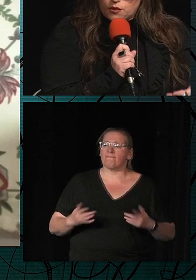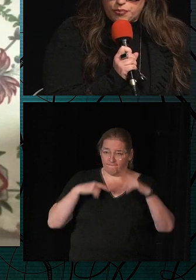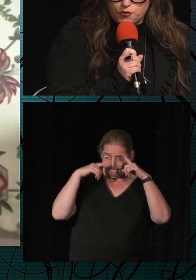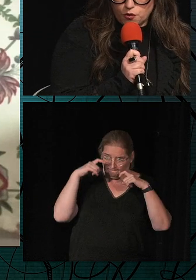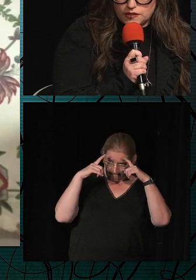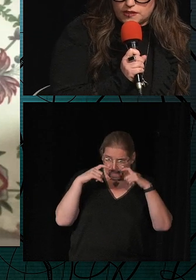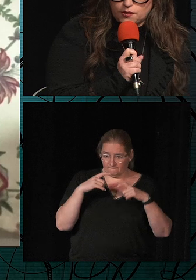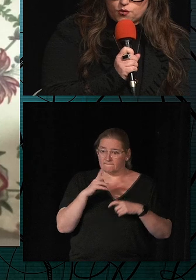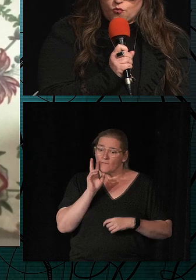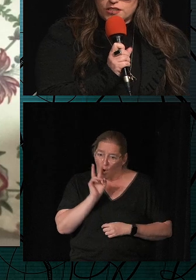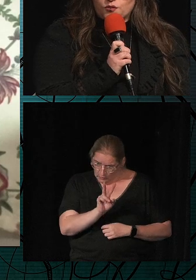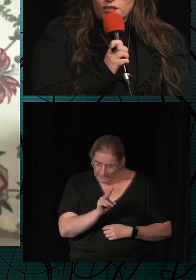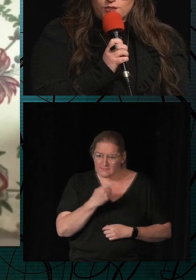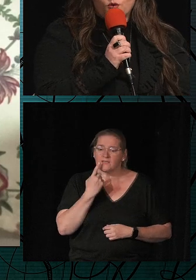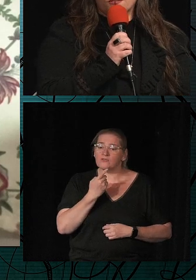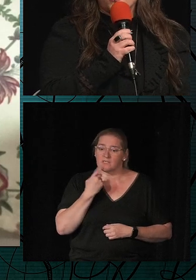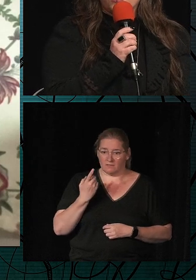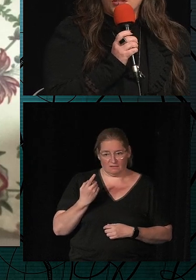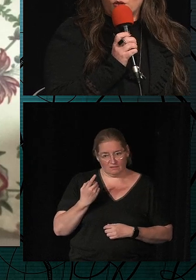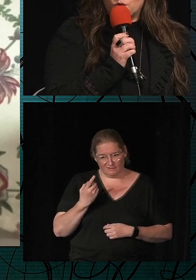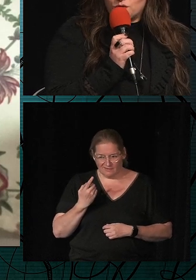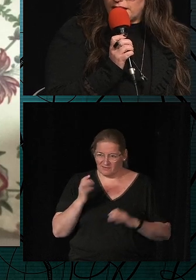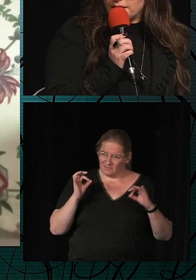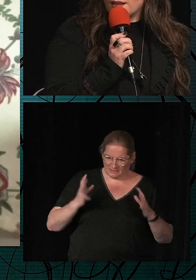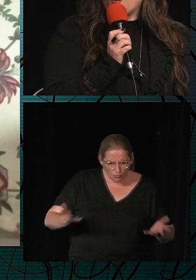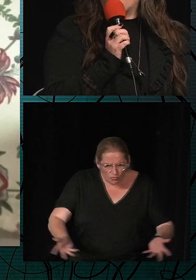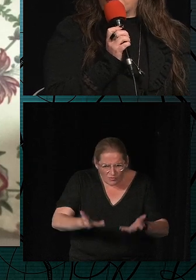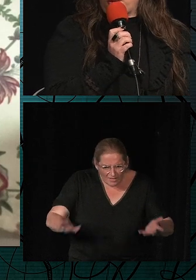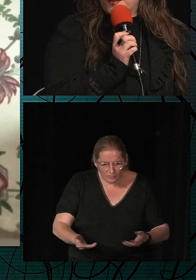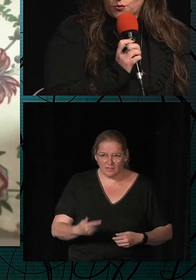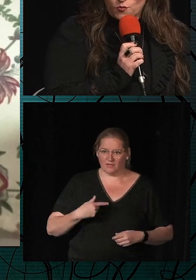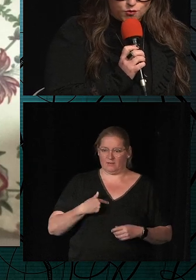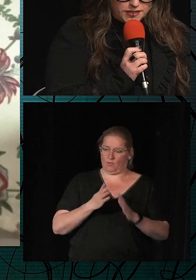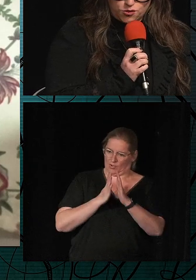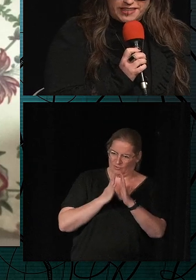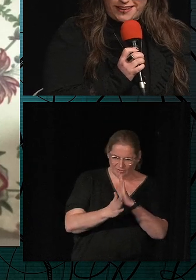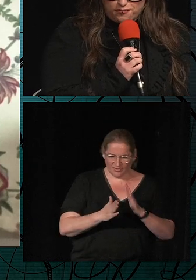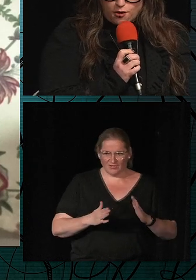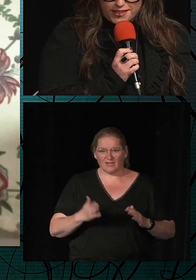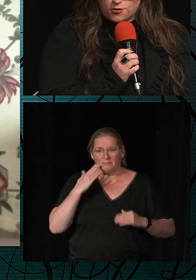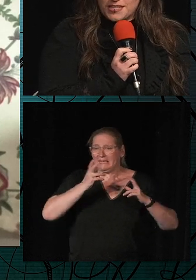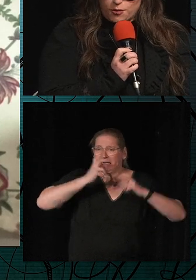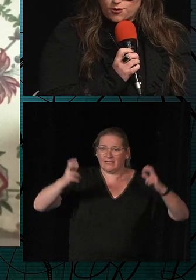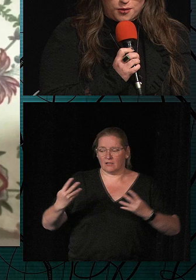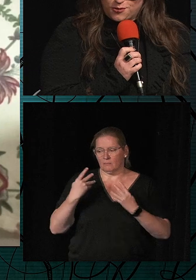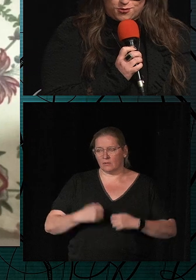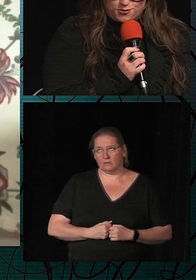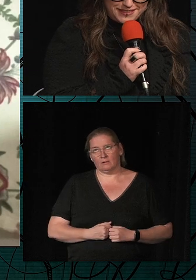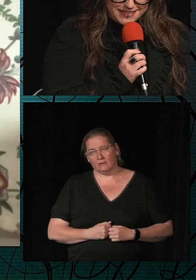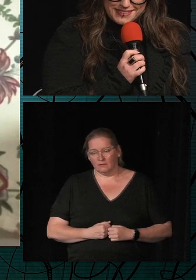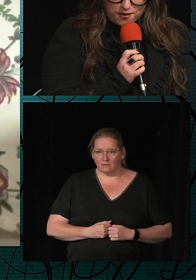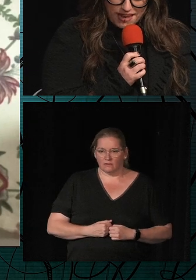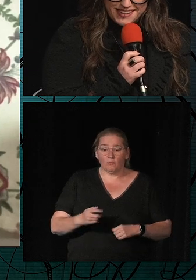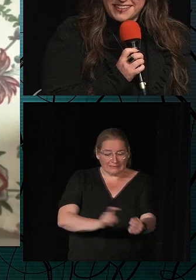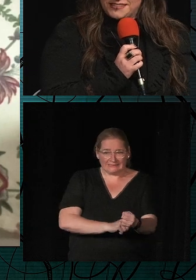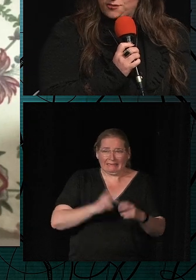déjà d'accompagnément c'est-à-dire que moi j'attends de les gens que les gens me soutiennent parfois ils se moquent de moi aussi quand je crie très fort et quand je dis n'importe quoi quand je suis